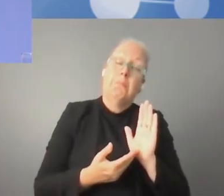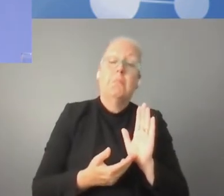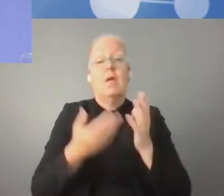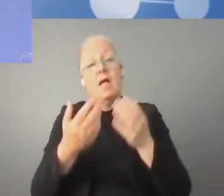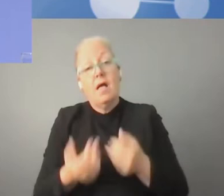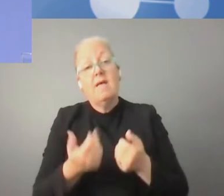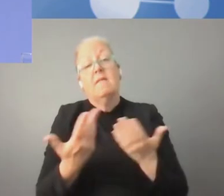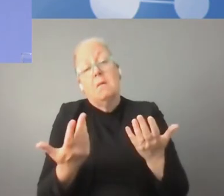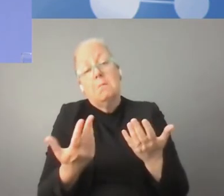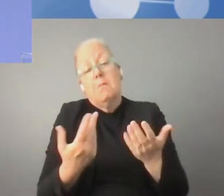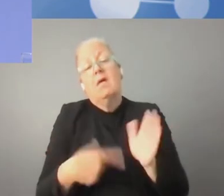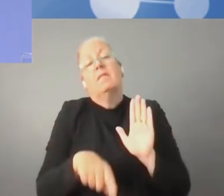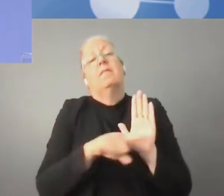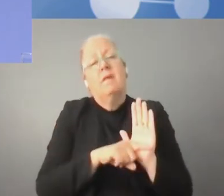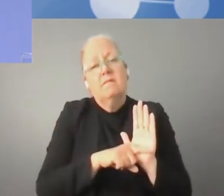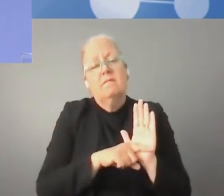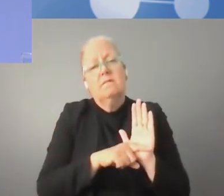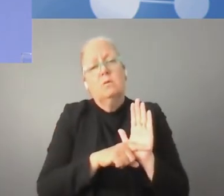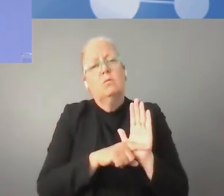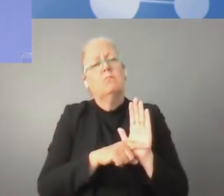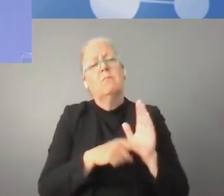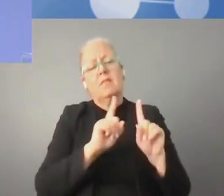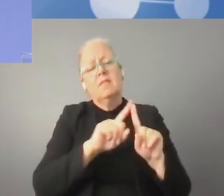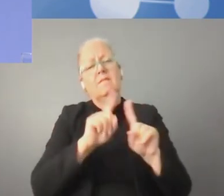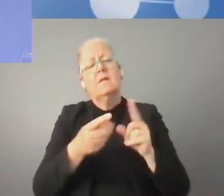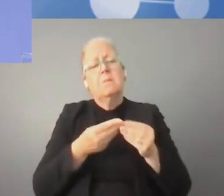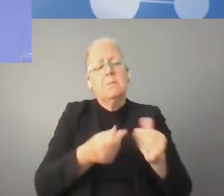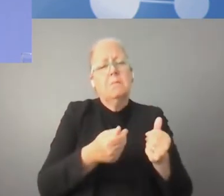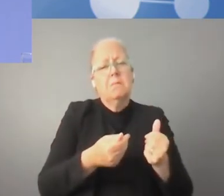也必须要考虑到法治。